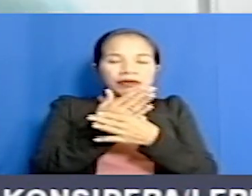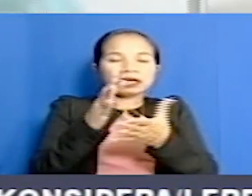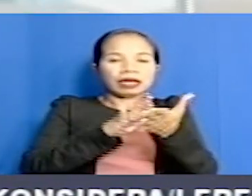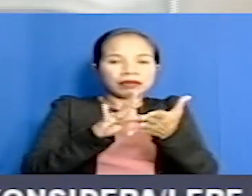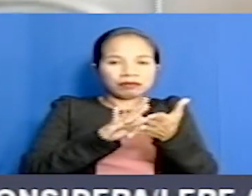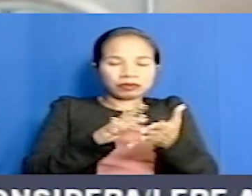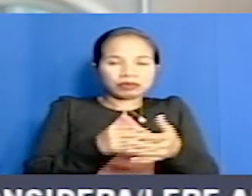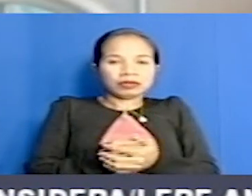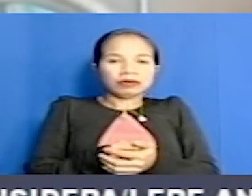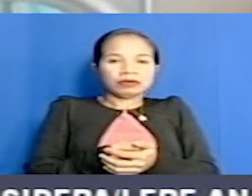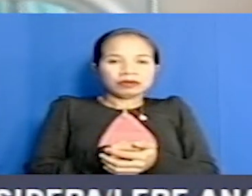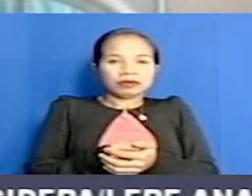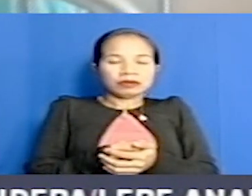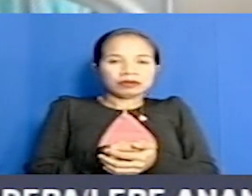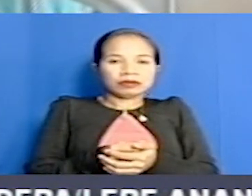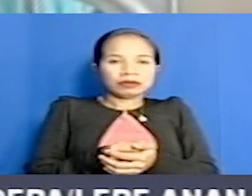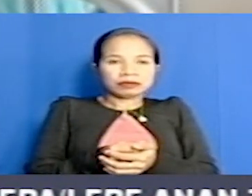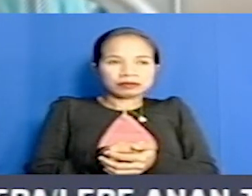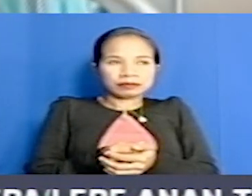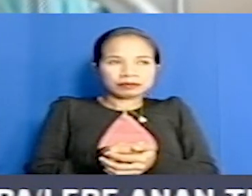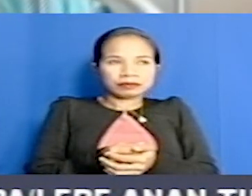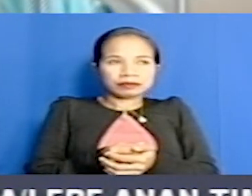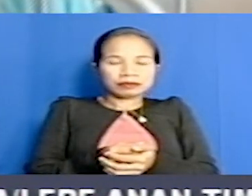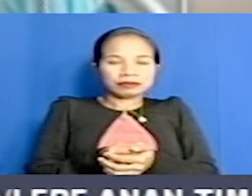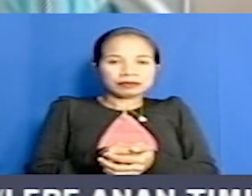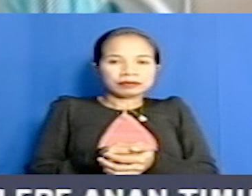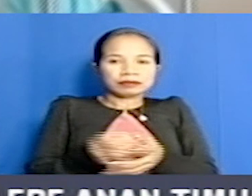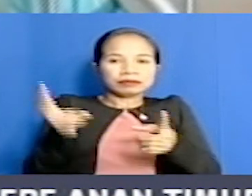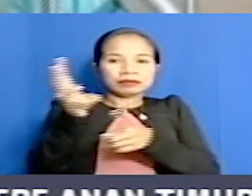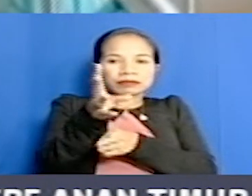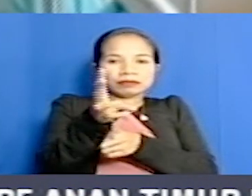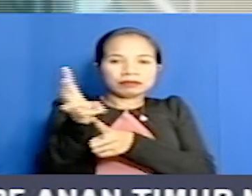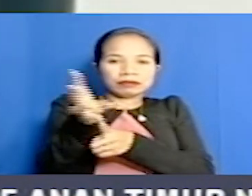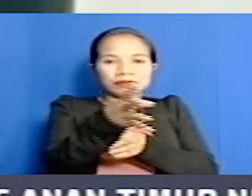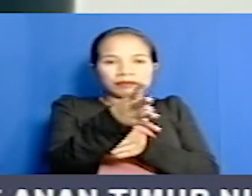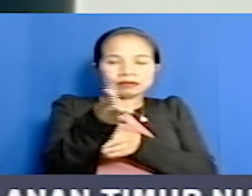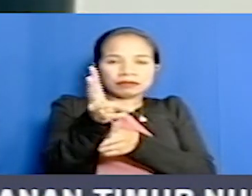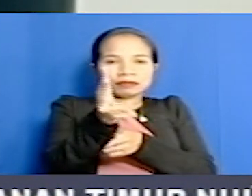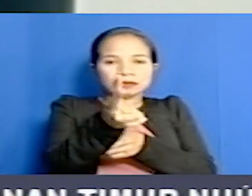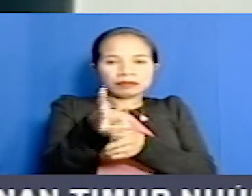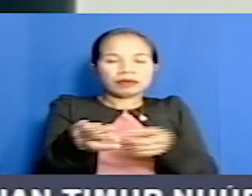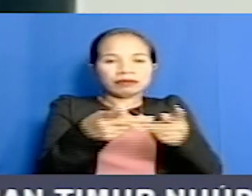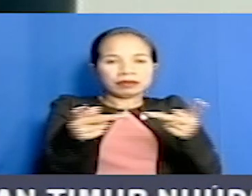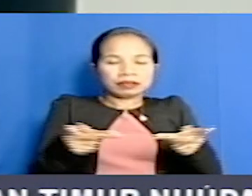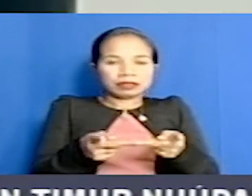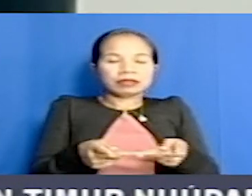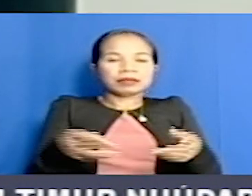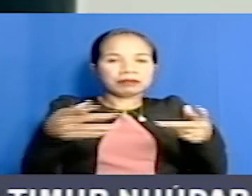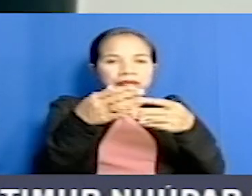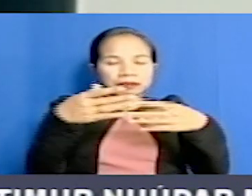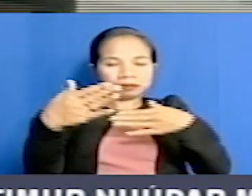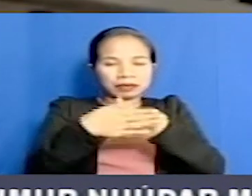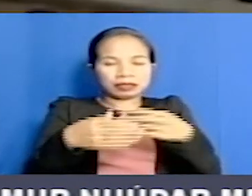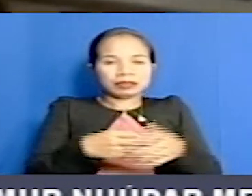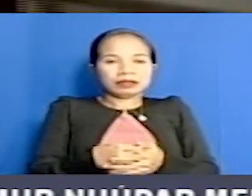moruk abatisasi, no rega susuk iha bairo sira nebe risku. Tuir diritur ne katak, surtu